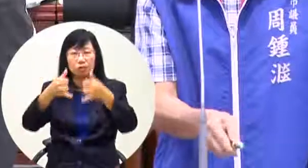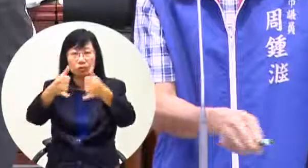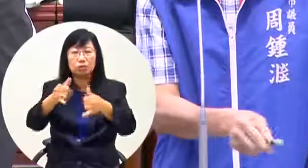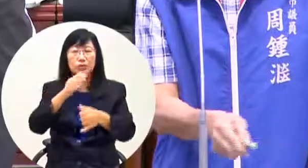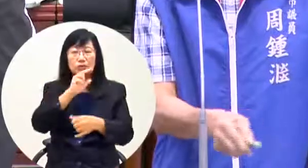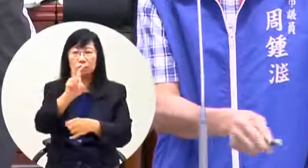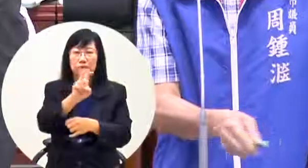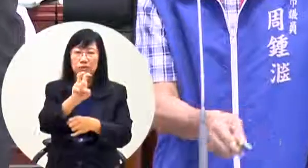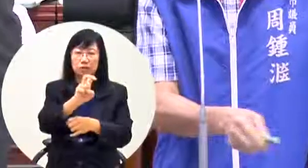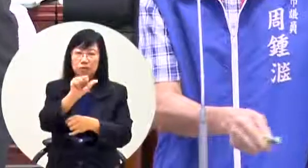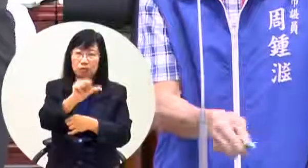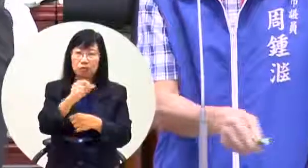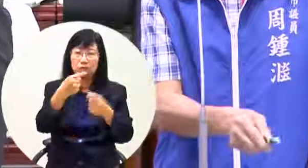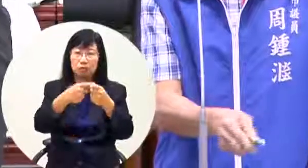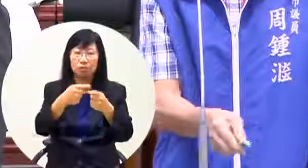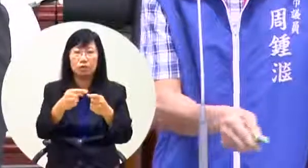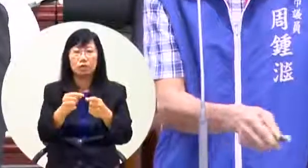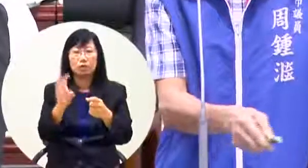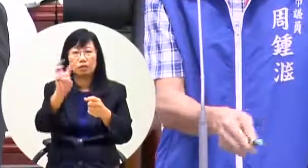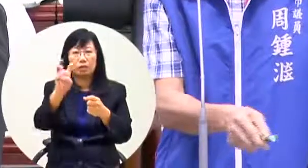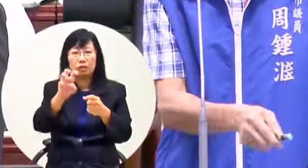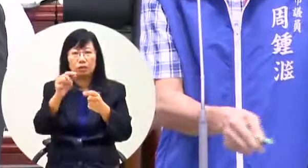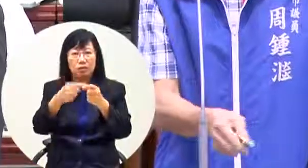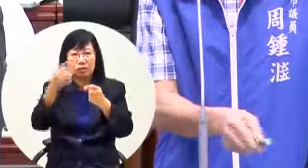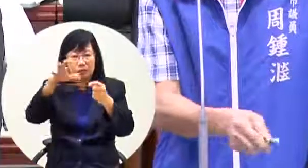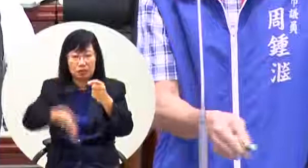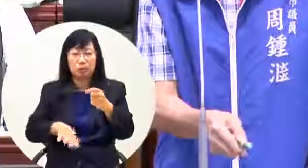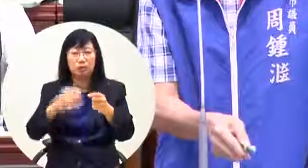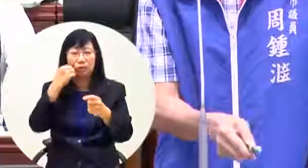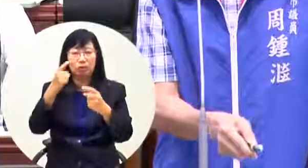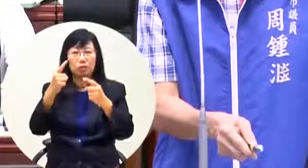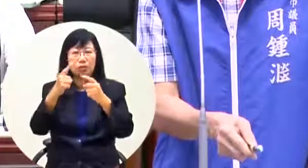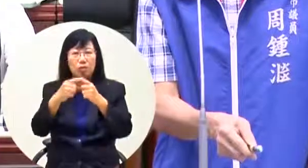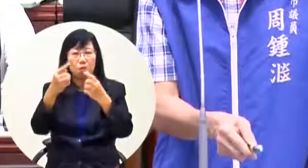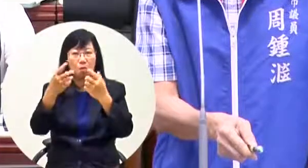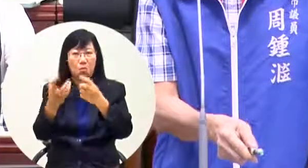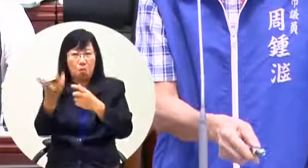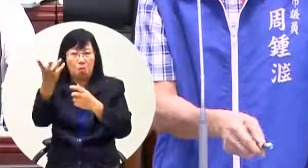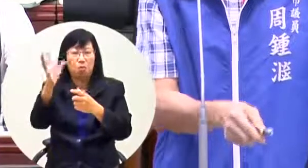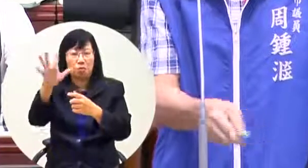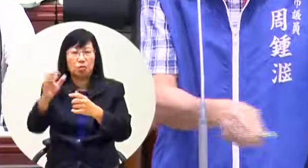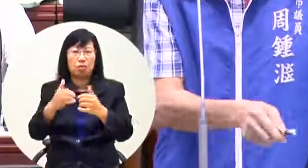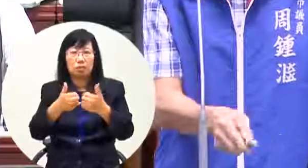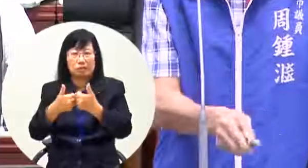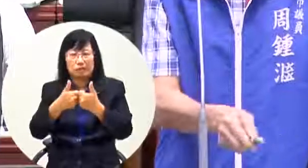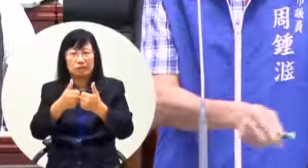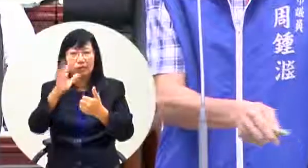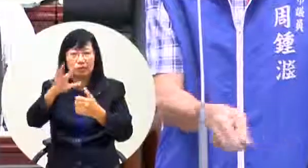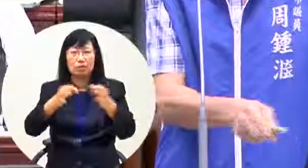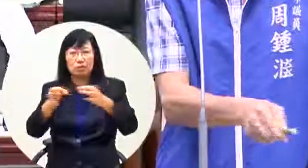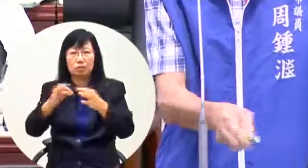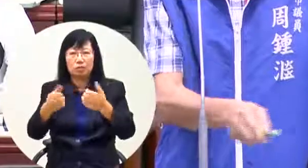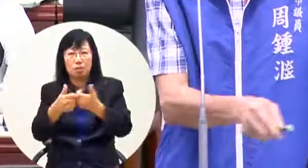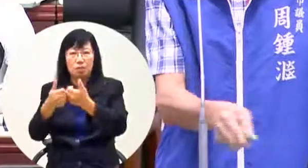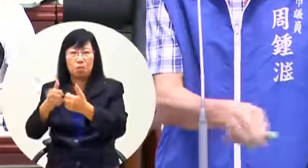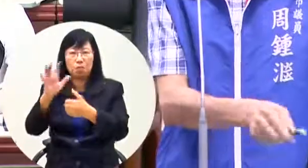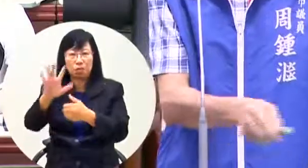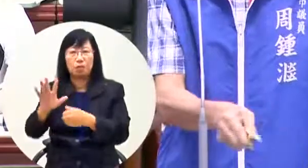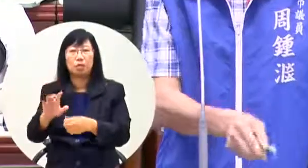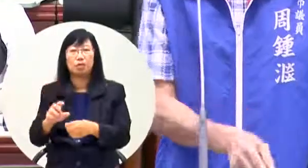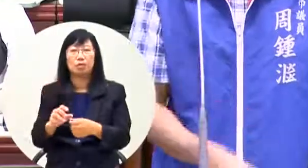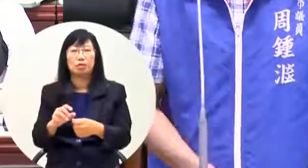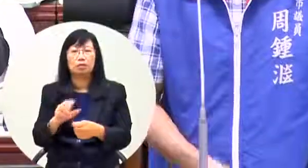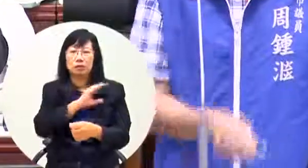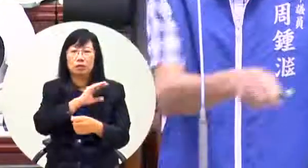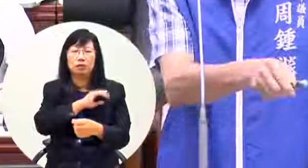人口拥挤、人口众多、商店、 个别的路线当然要个别下去调整，没有错。但是总的，我